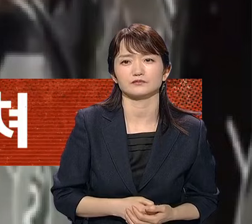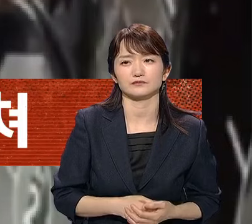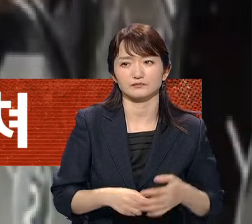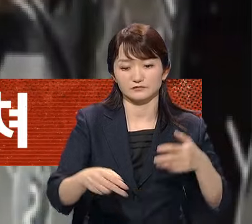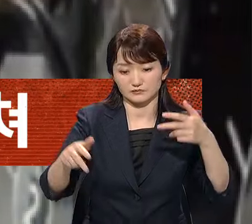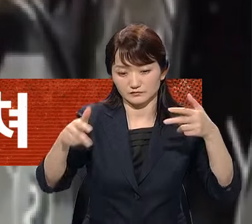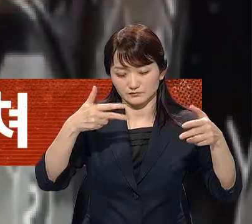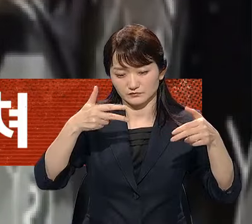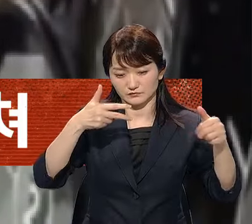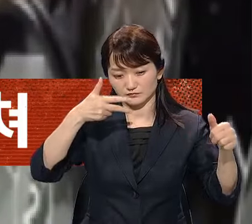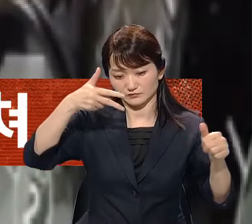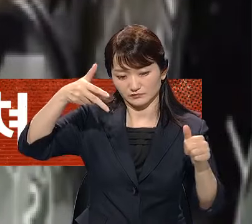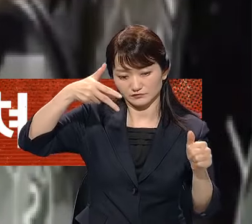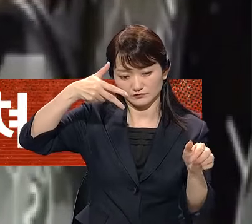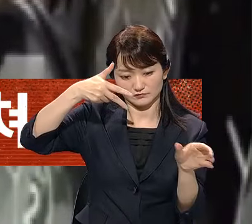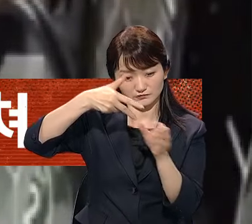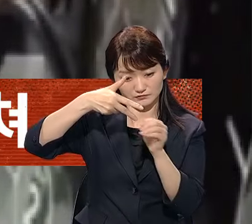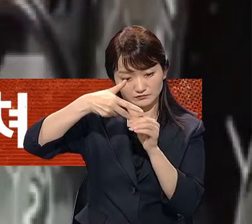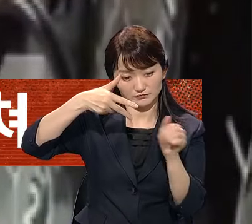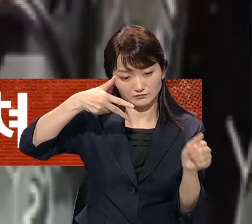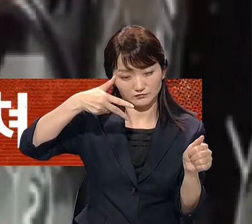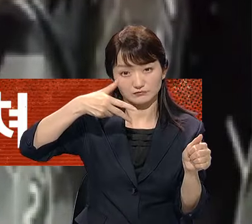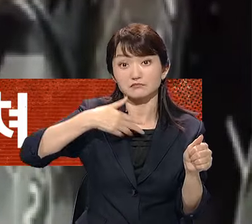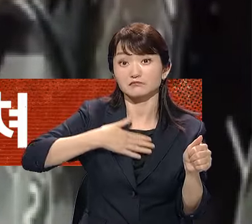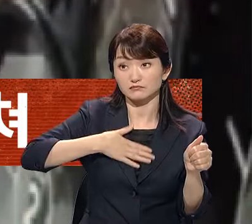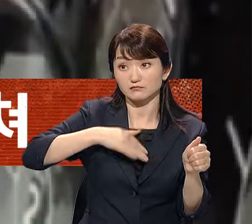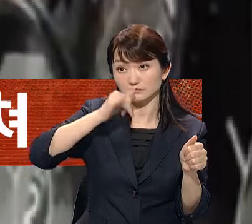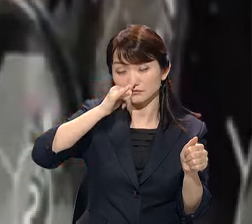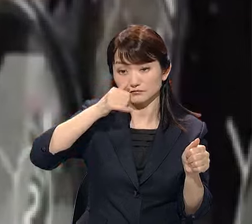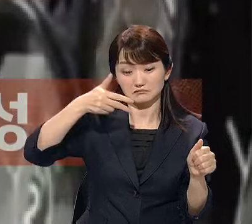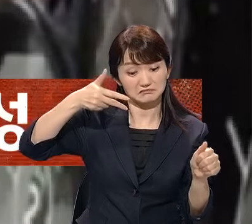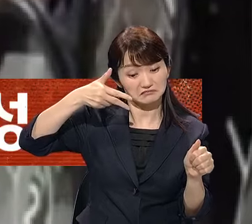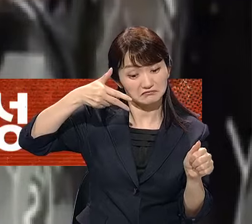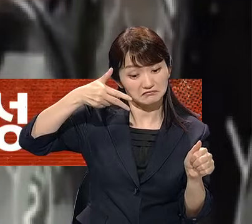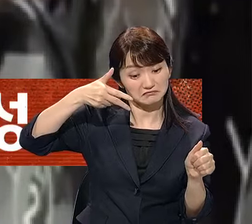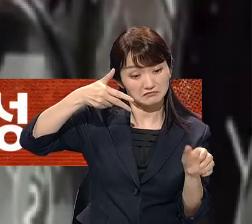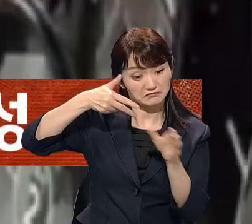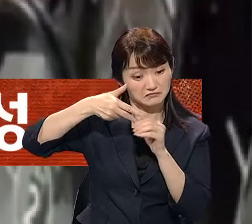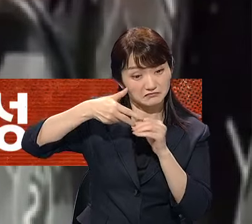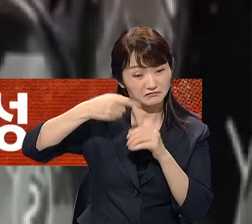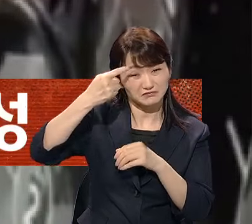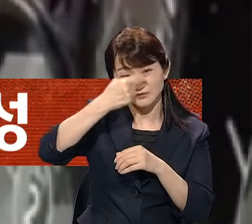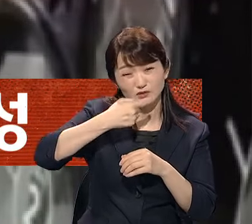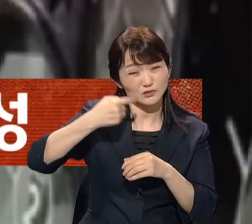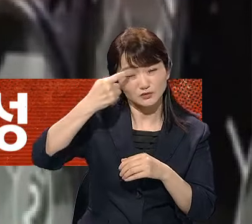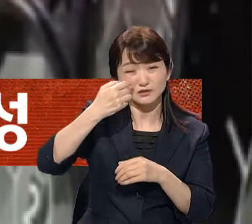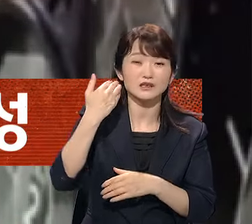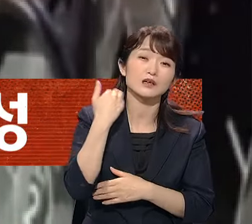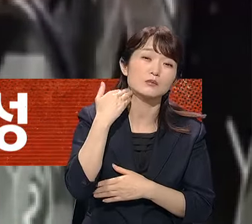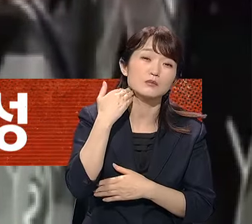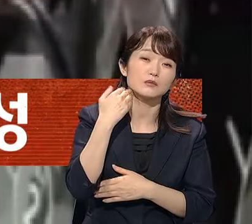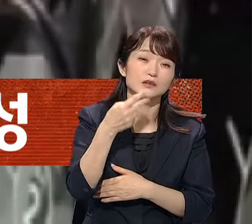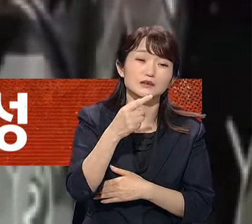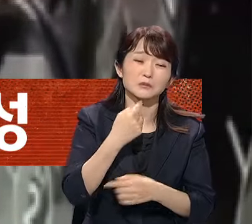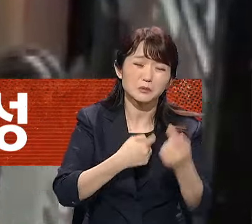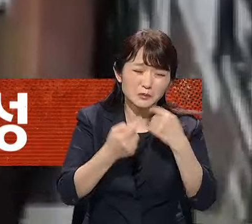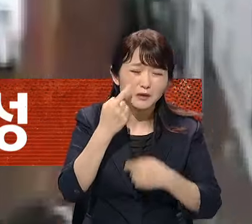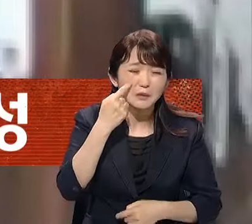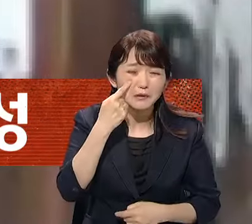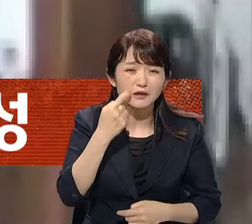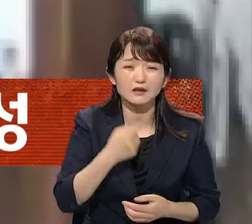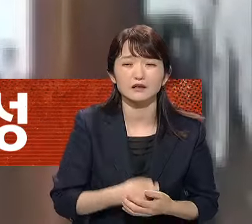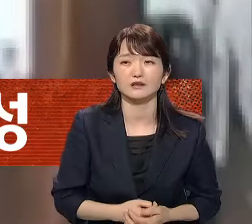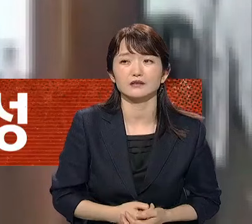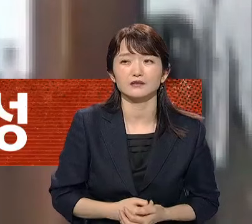계속 찍히고 있고 본인도 찍는 거 알고 있으면서도 뭐 찍어봤자 어차피 얼굴 안 나올 건데 사건 봐서 한번 보도해봐라 나오는지 이렇게